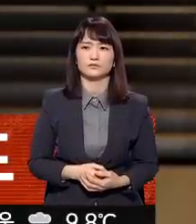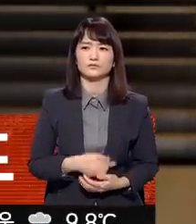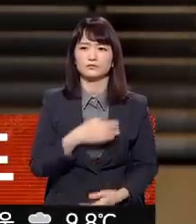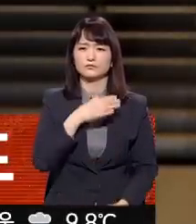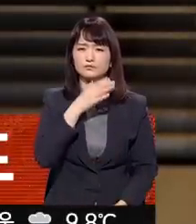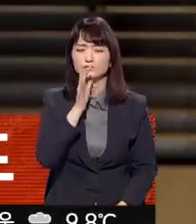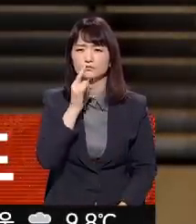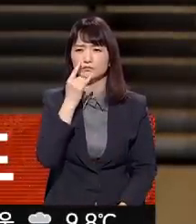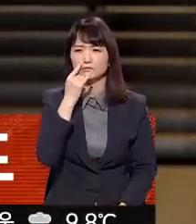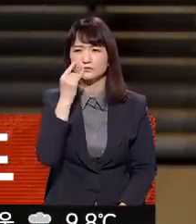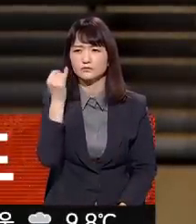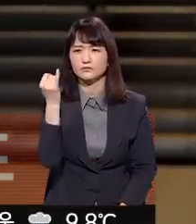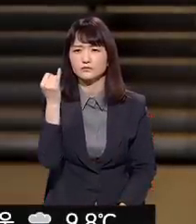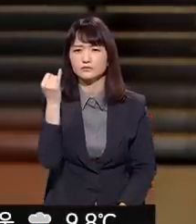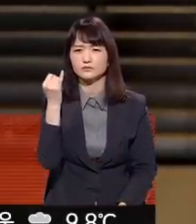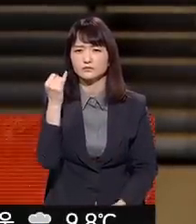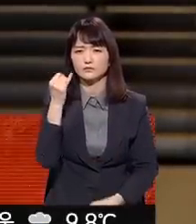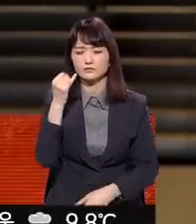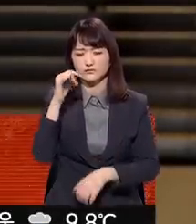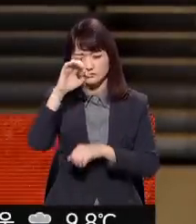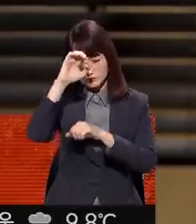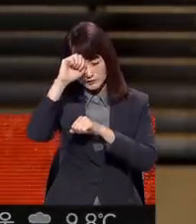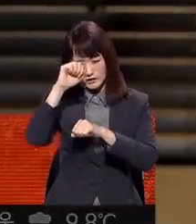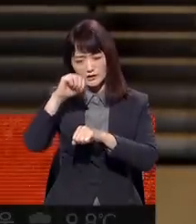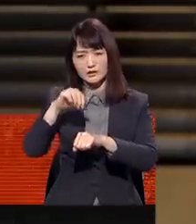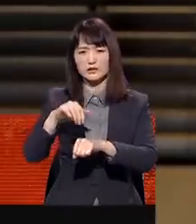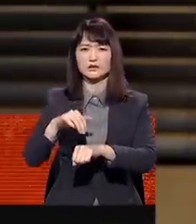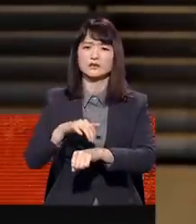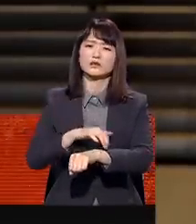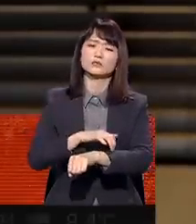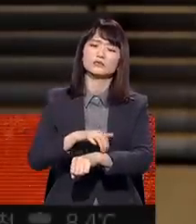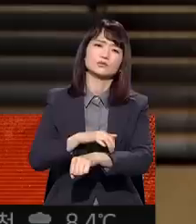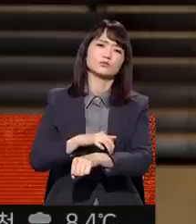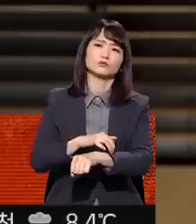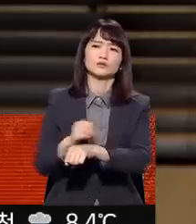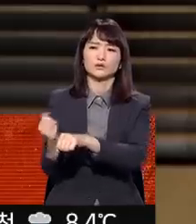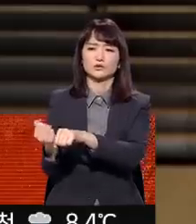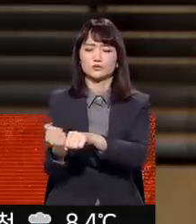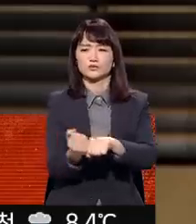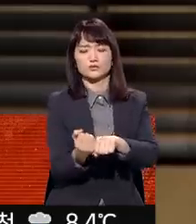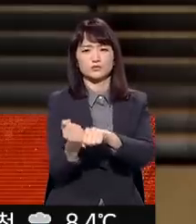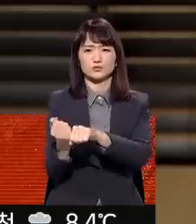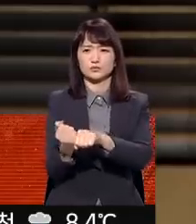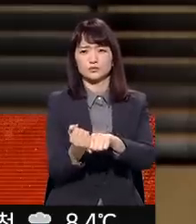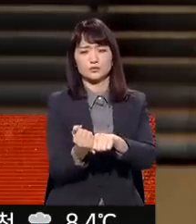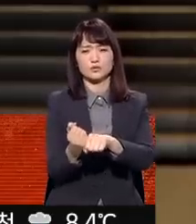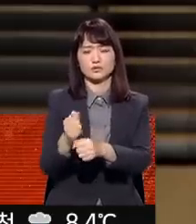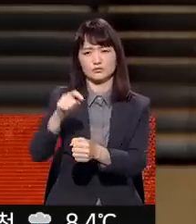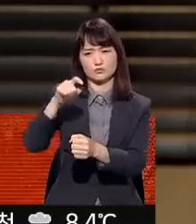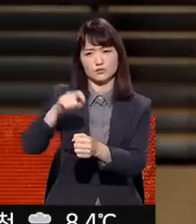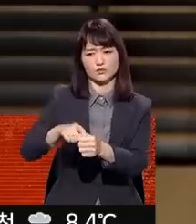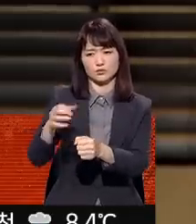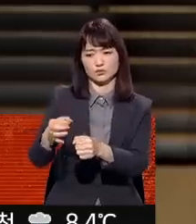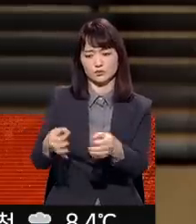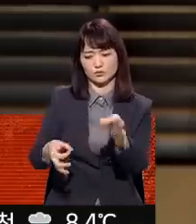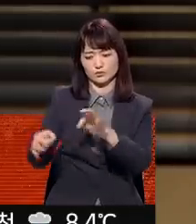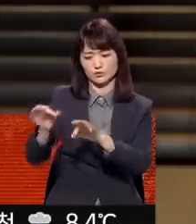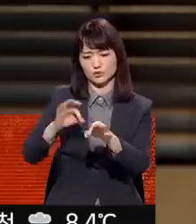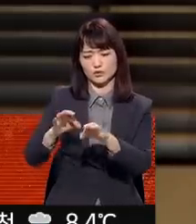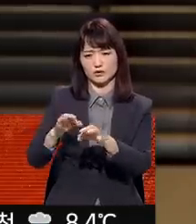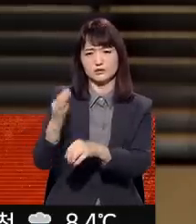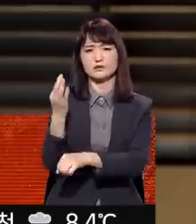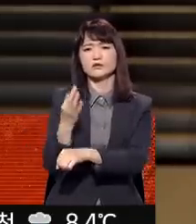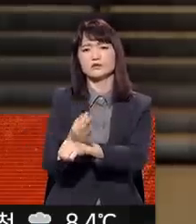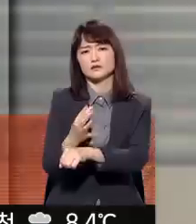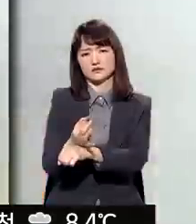노모가 지금 다리가 좀 불편했는데 운동으로서 그것을 극복하려고 돈을 모아서 산 골프채였기 때문에 좀 의미가 있다라고